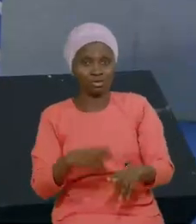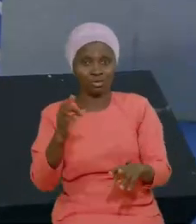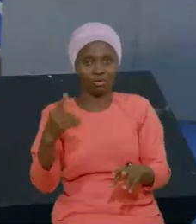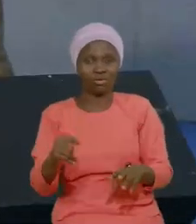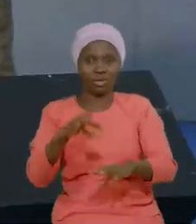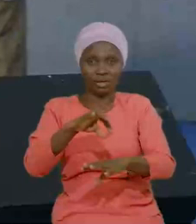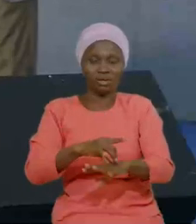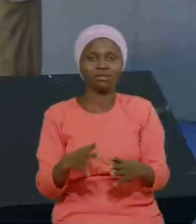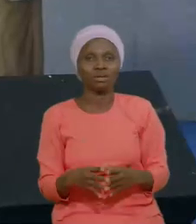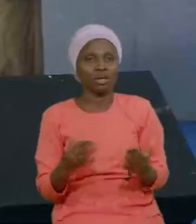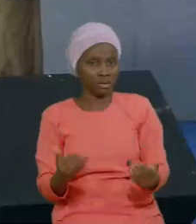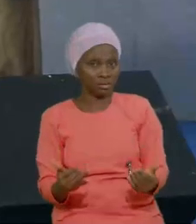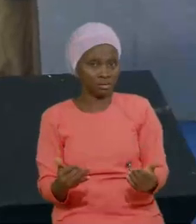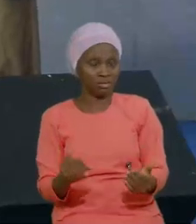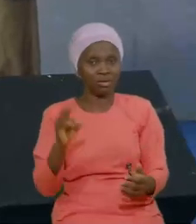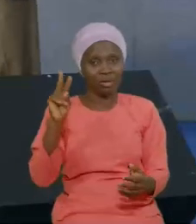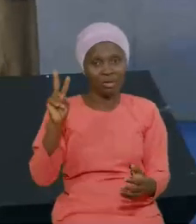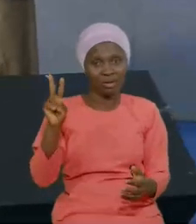Le sel de la terre.